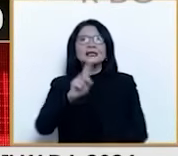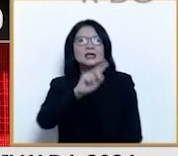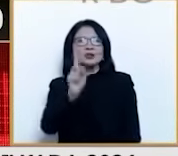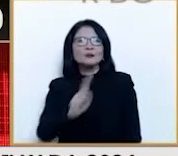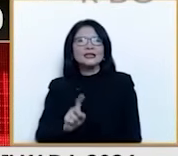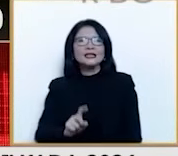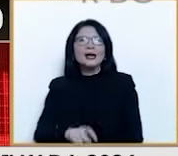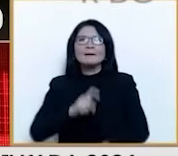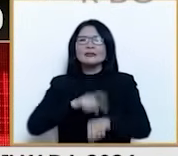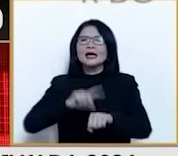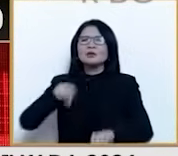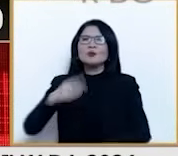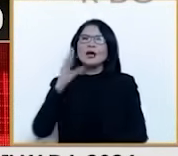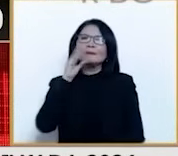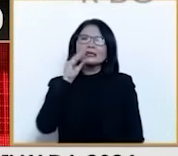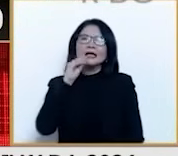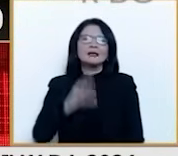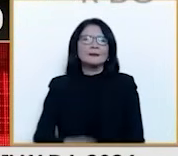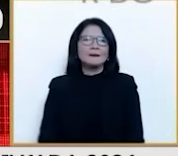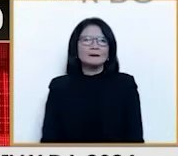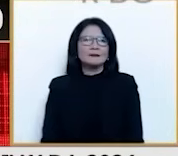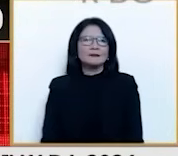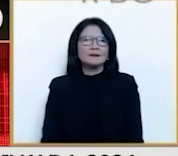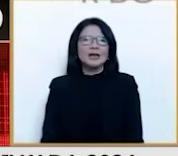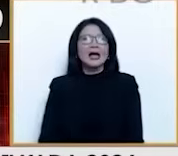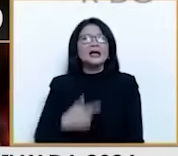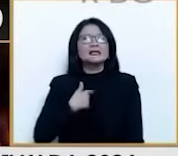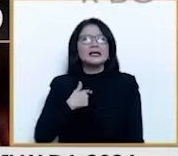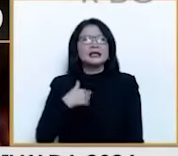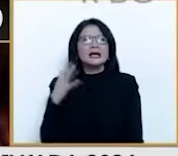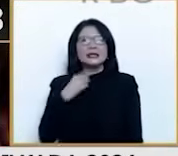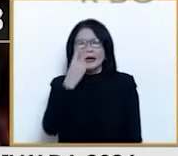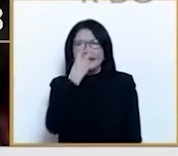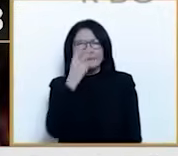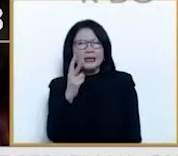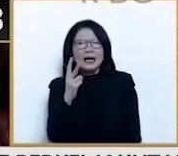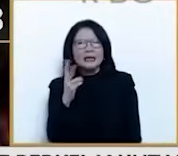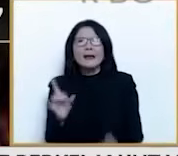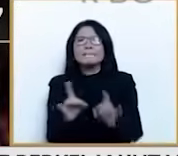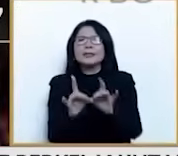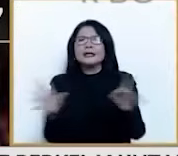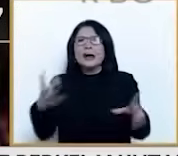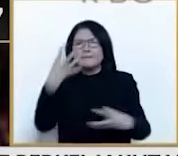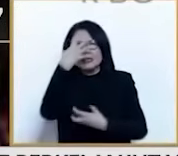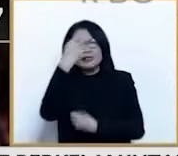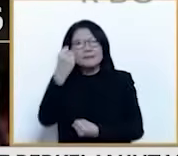sejak Bapak berbicara, kami persilakan. Saya tidak melihat ada perbedaan prinsip yang